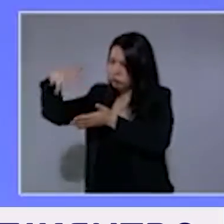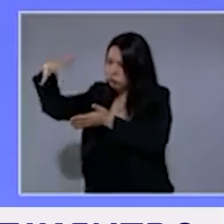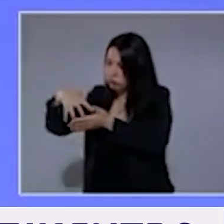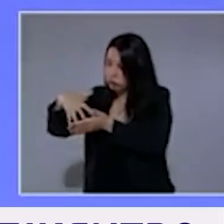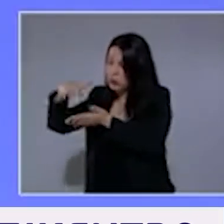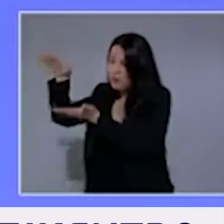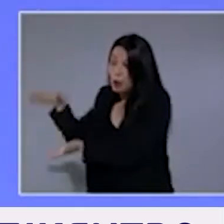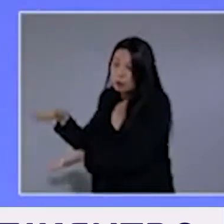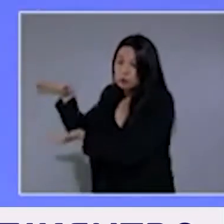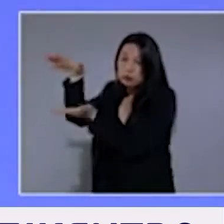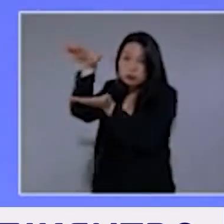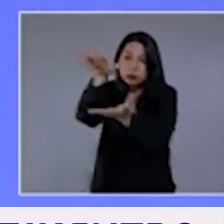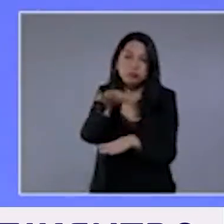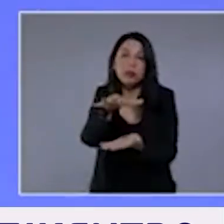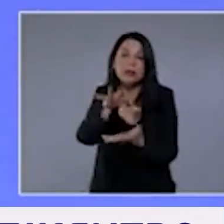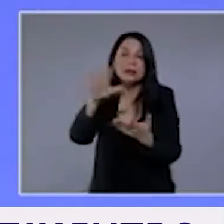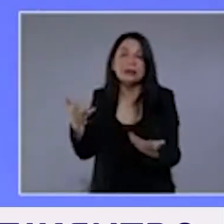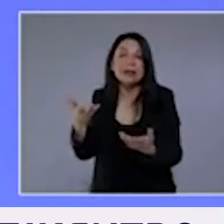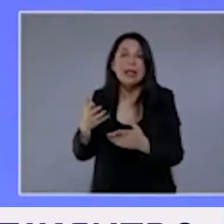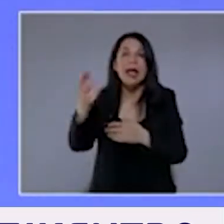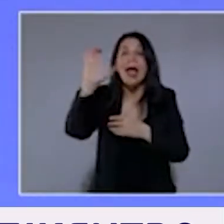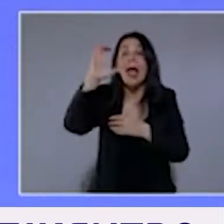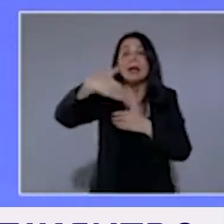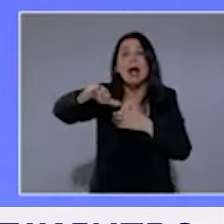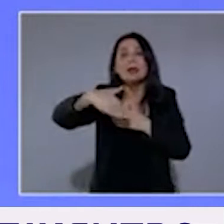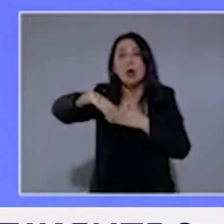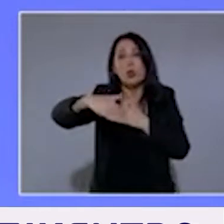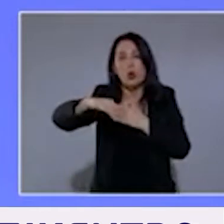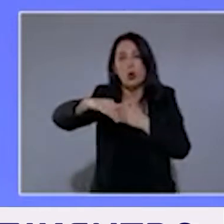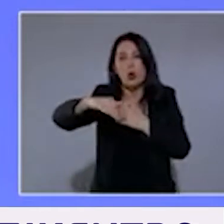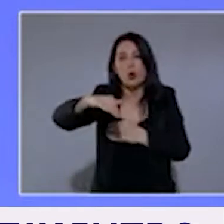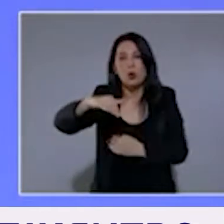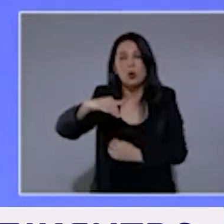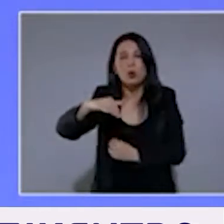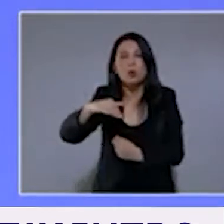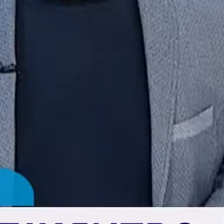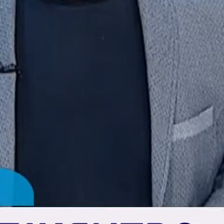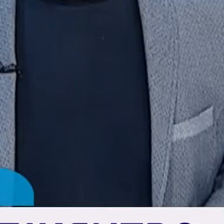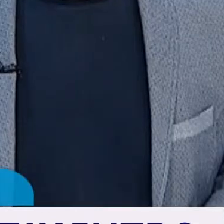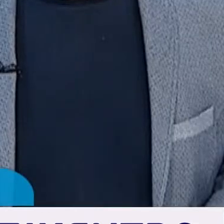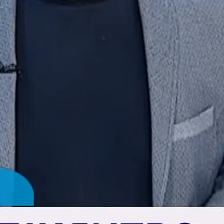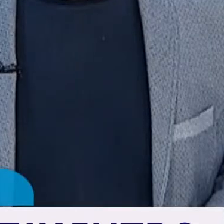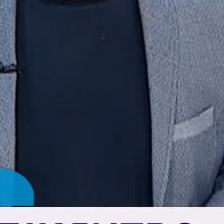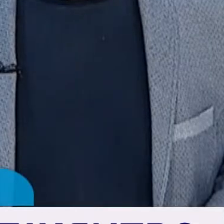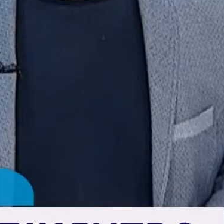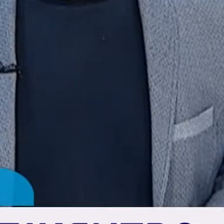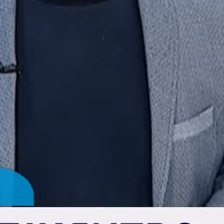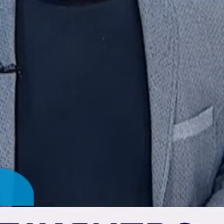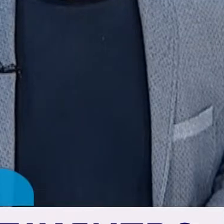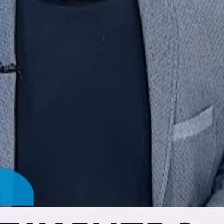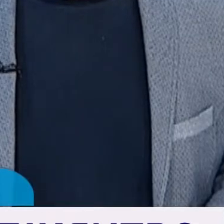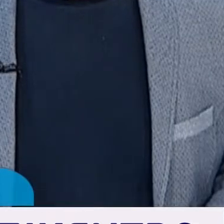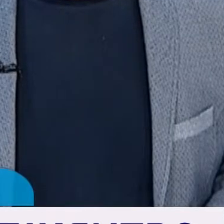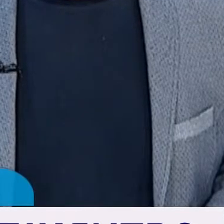2 εκατομμυρίων για την συνέχιση της μελέτης δράμας Αμφίπολης που απλά ακόμη δεν υπάρχει. Αφορμή για το